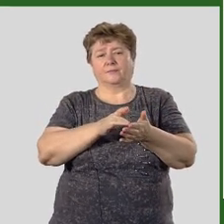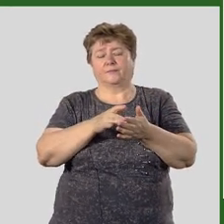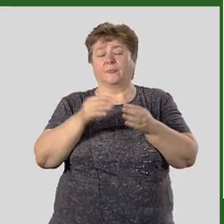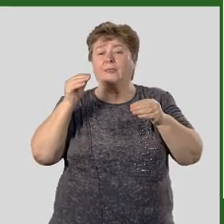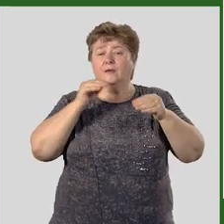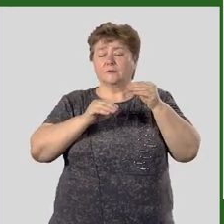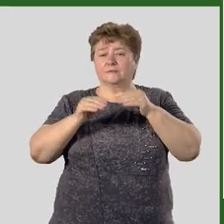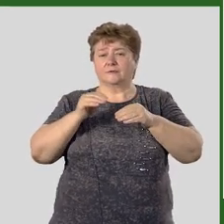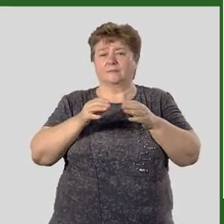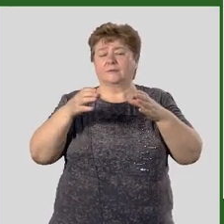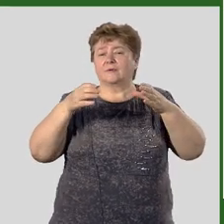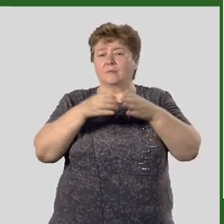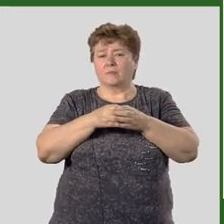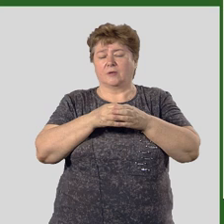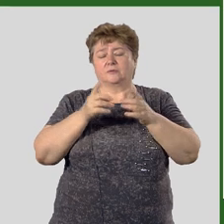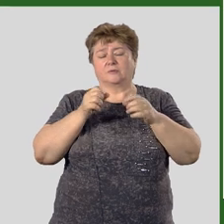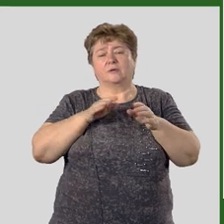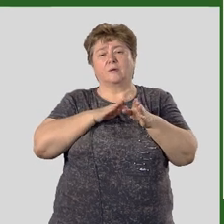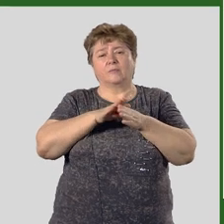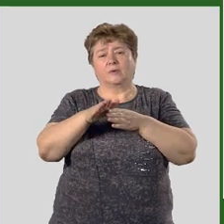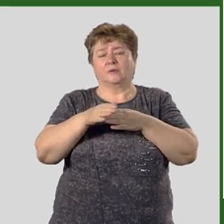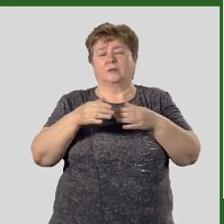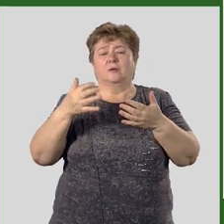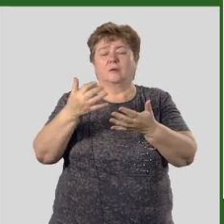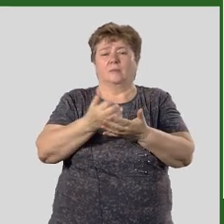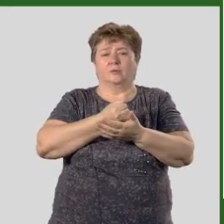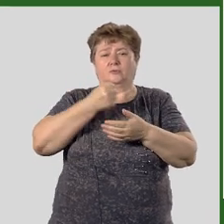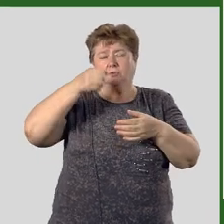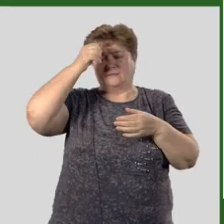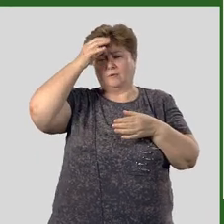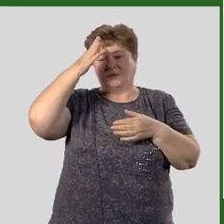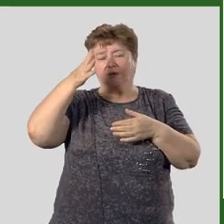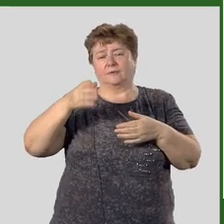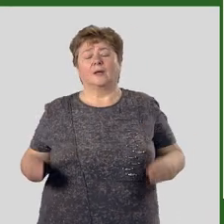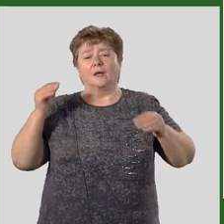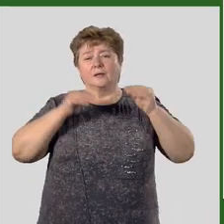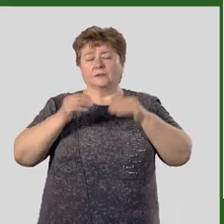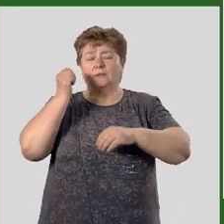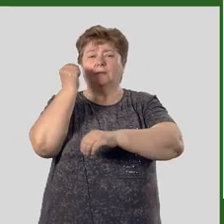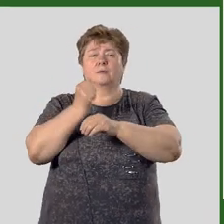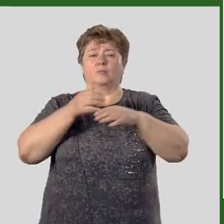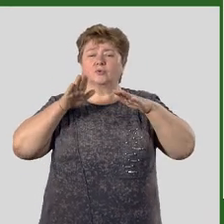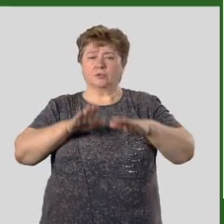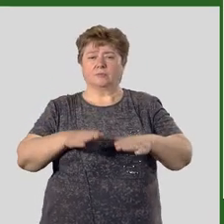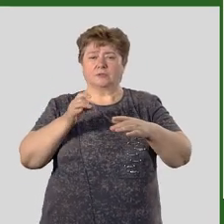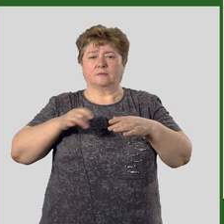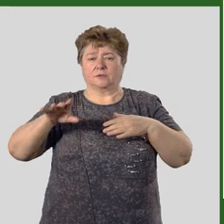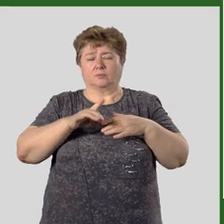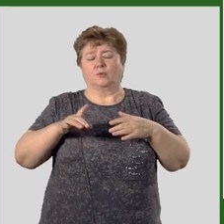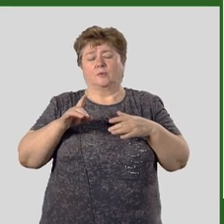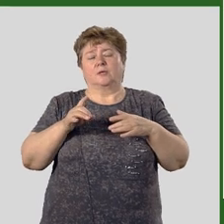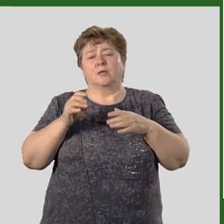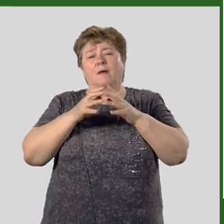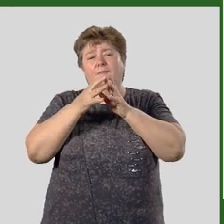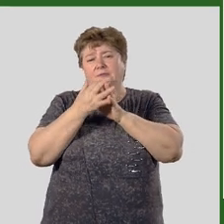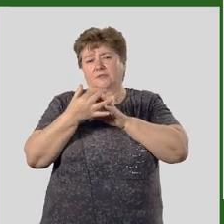и сформировать базу для реализации полученного образования. Создание рабочих мест в республике, особенно